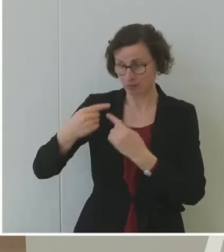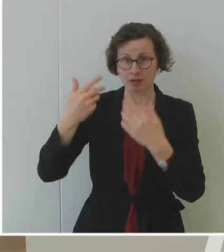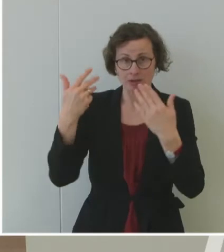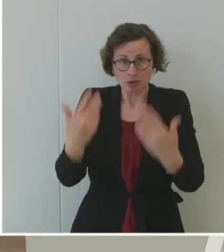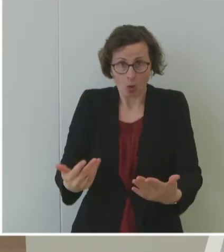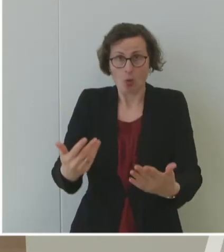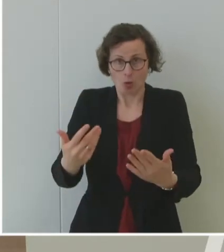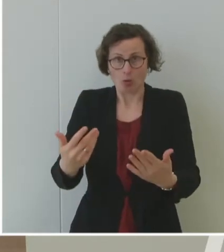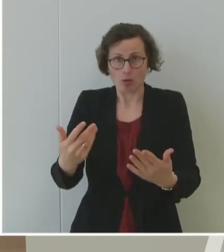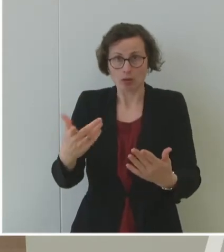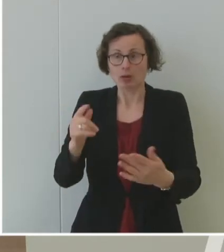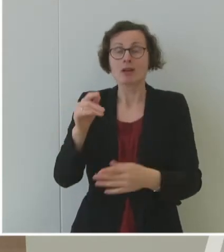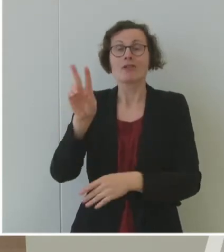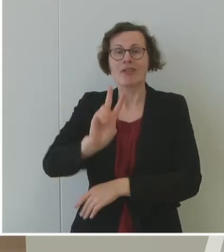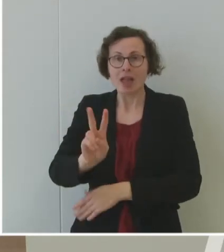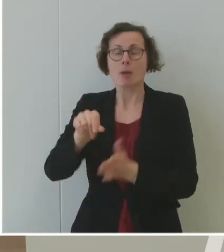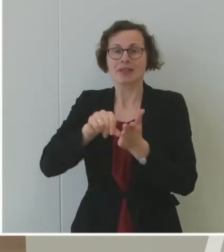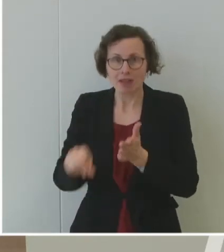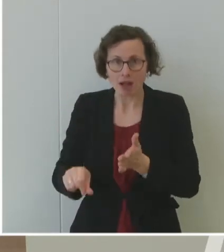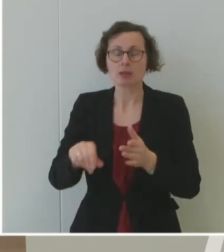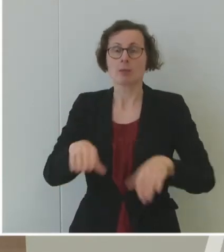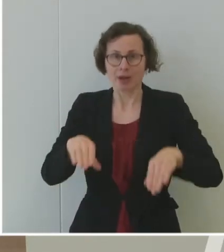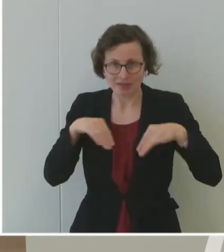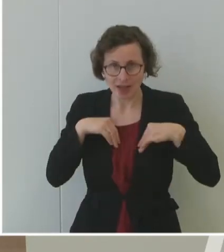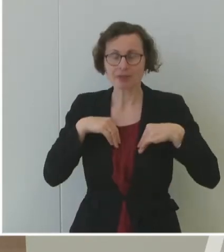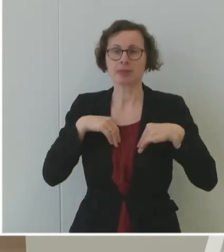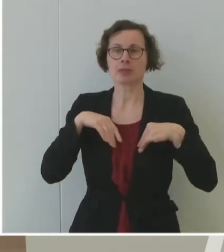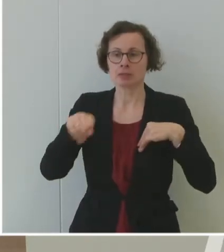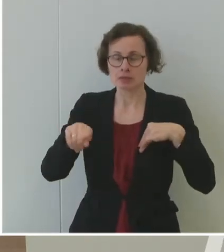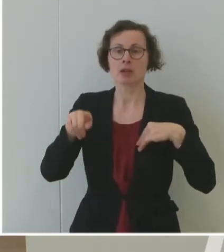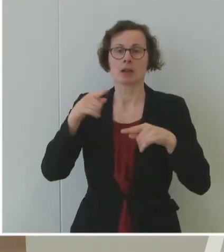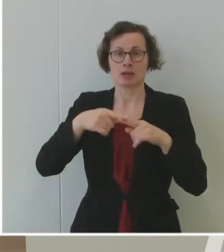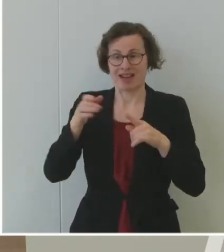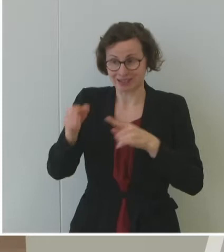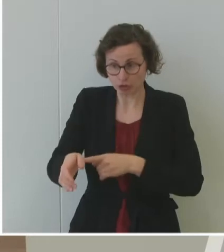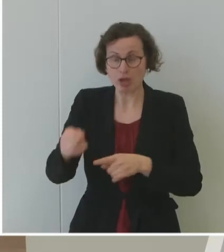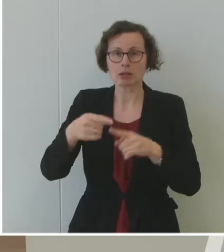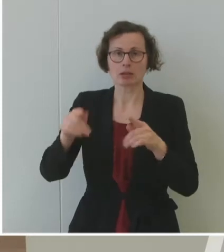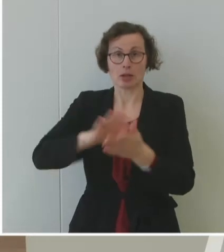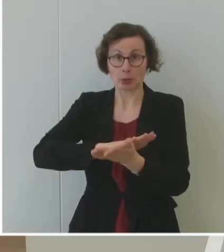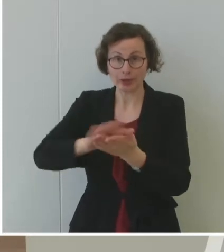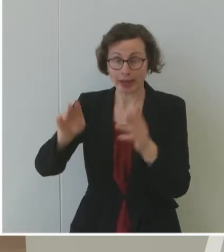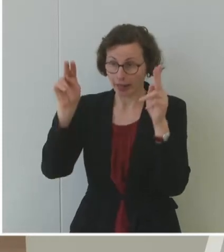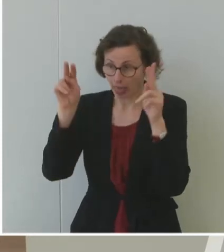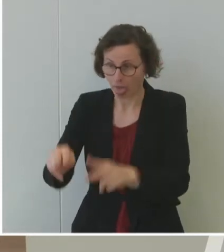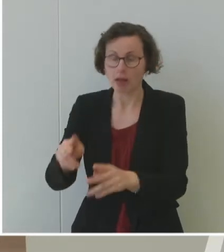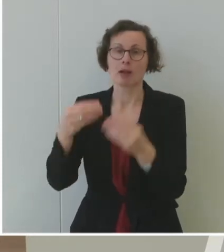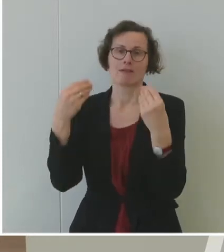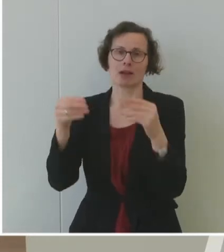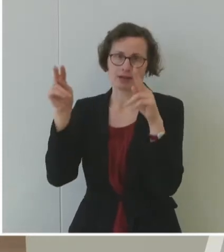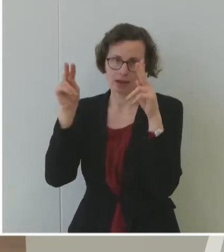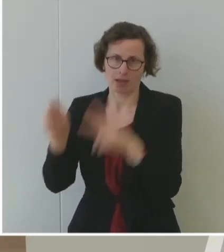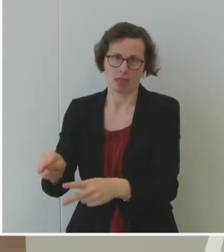immer so sein, geht auf Kosten der Patientinnen und Patienten, der Angestellten, der Hygiene und der Qualität.